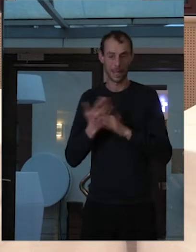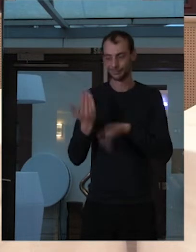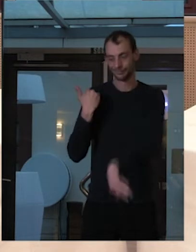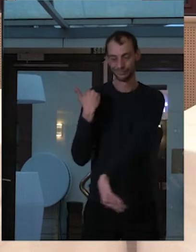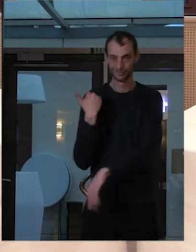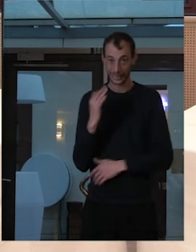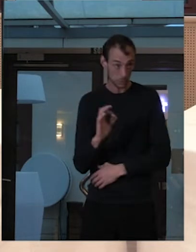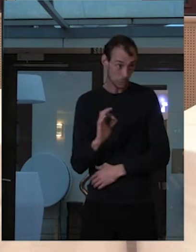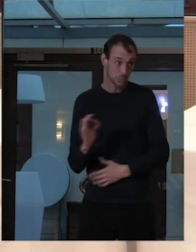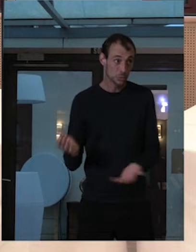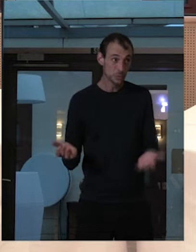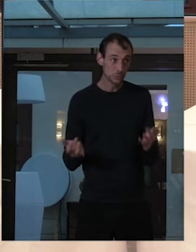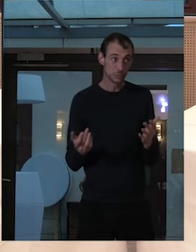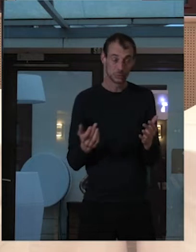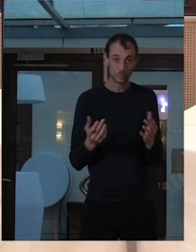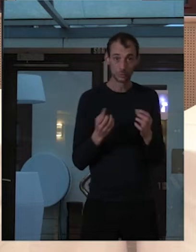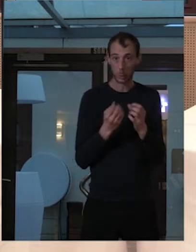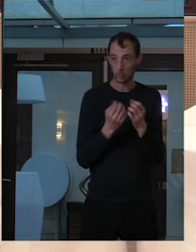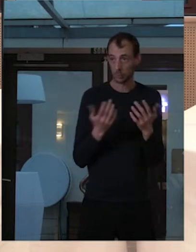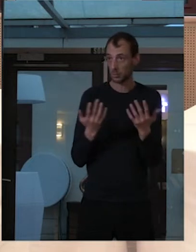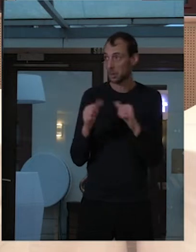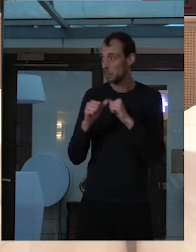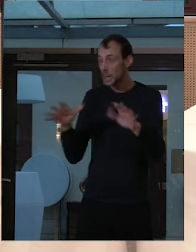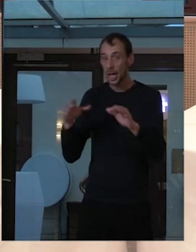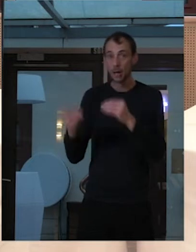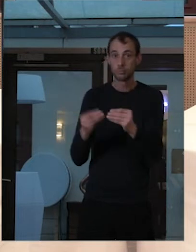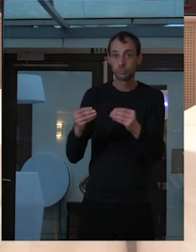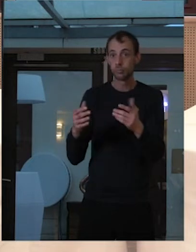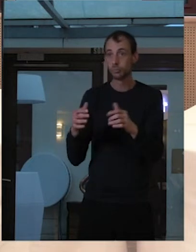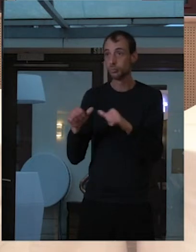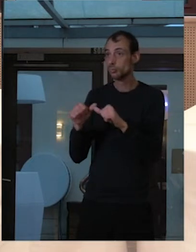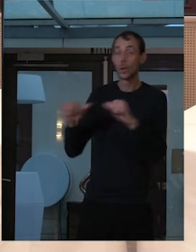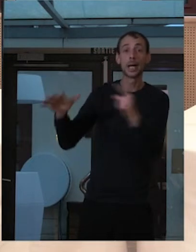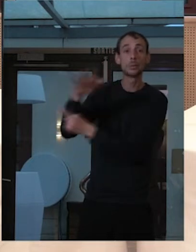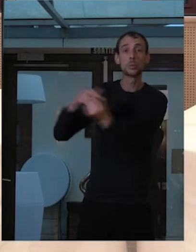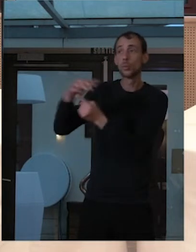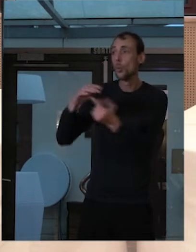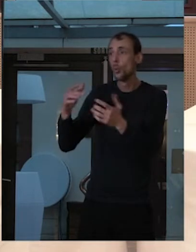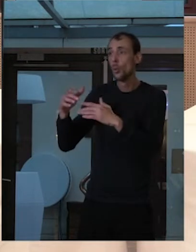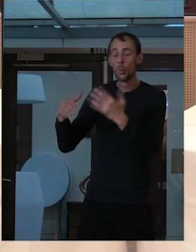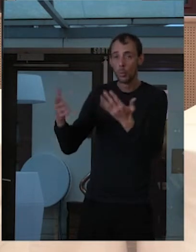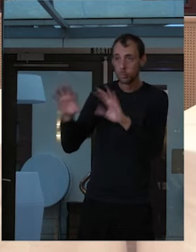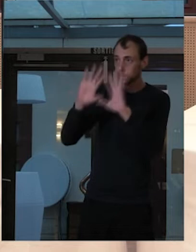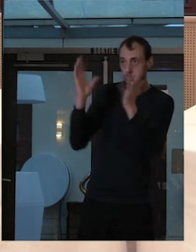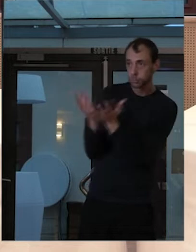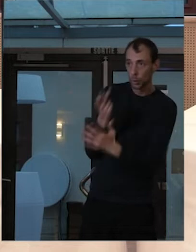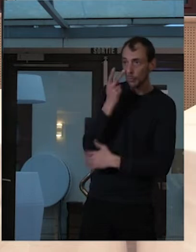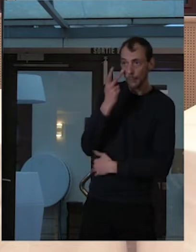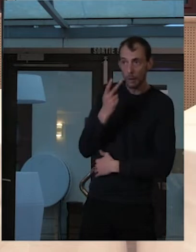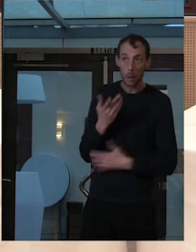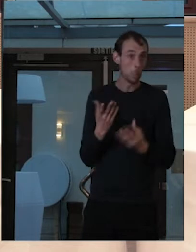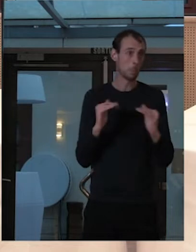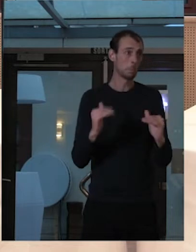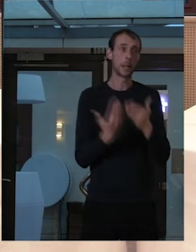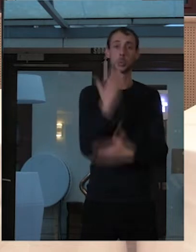qu'on peut remarquer dans énormément de médias ou de réseaux sociaux ou même lors de journées comme ça, voilà, où on va parler